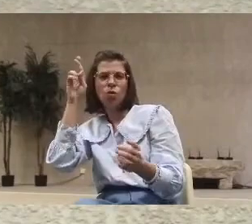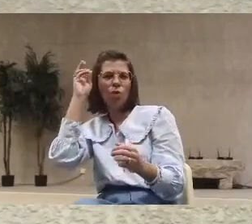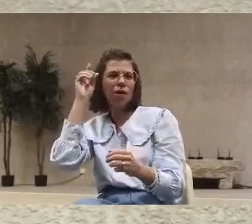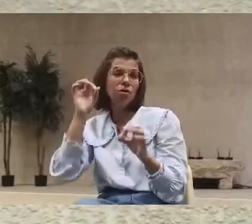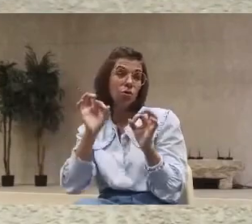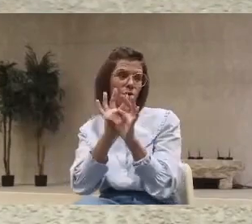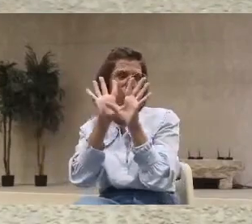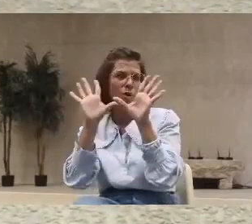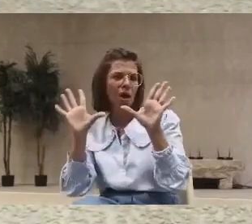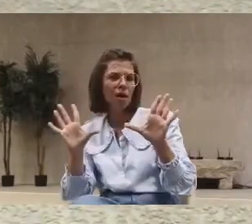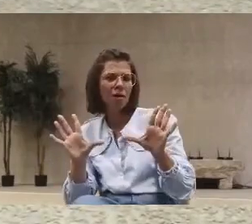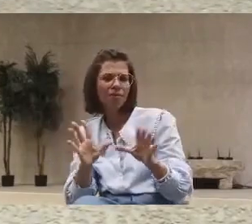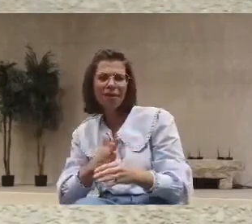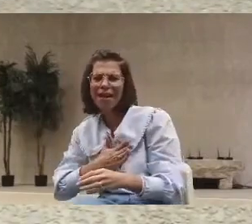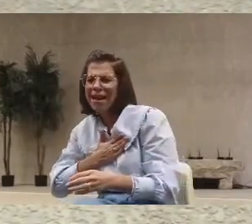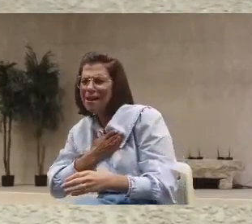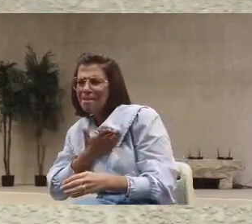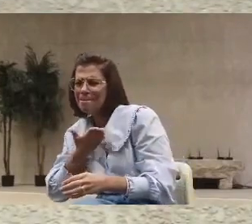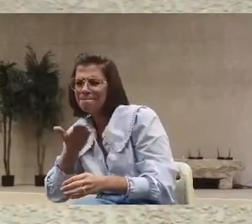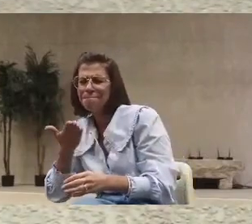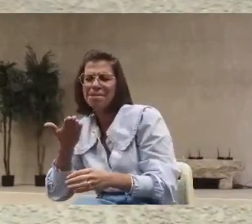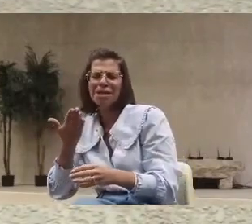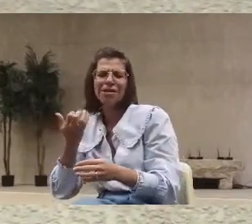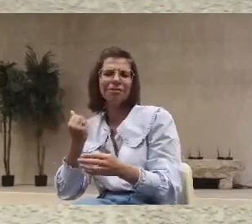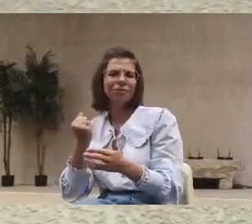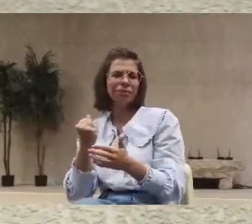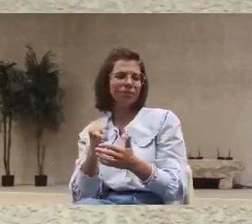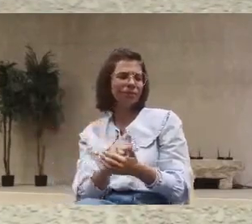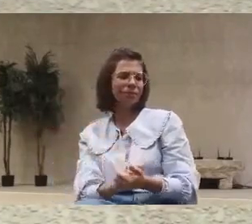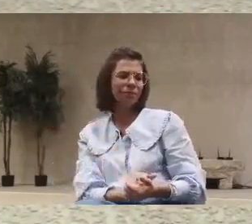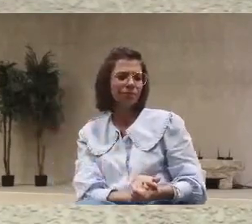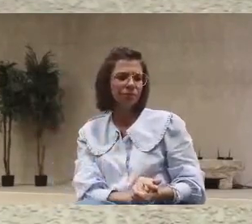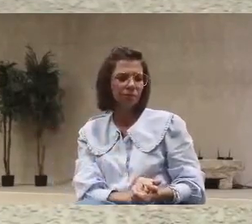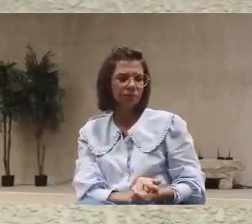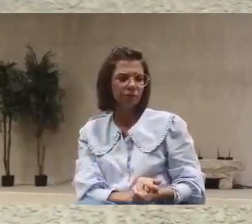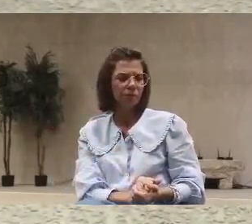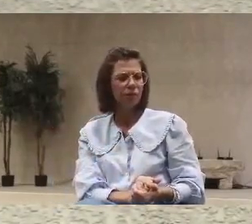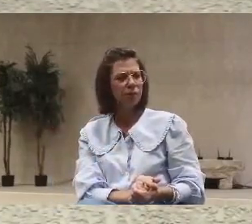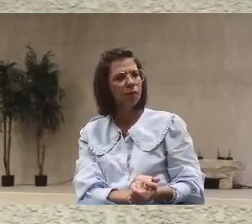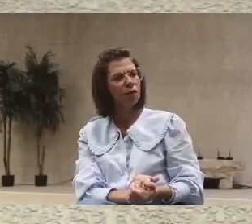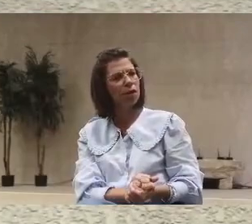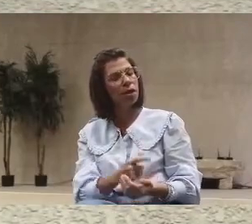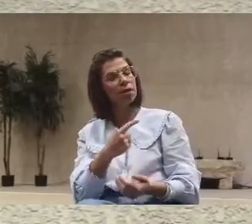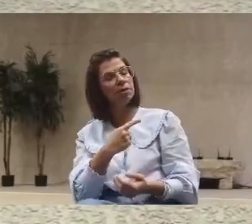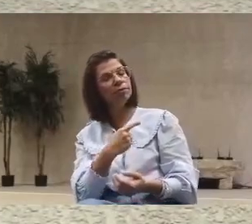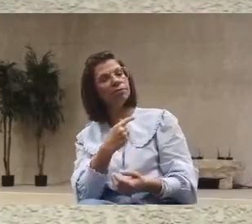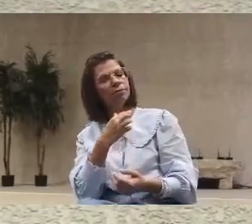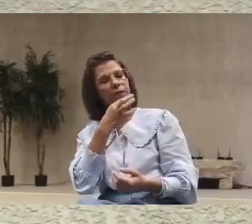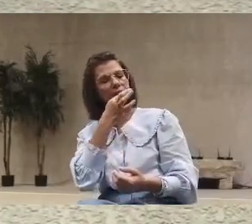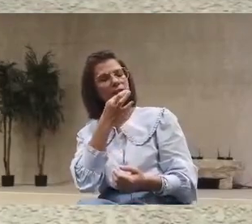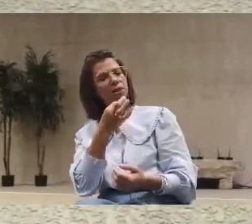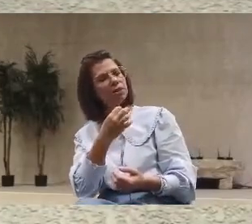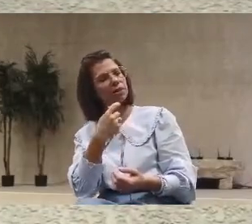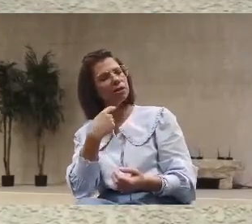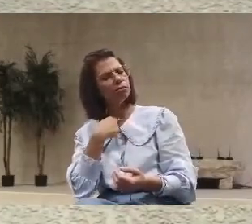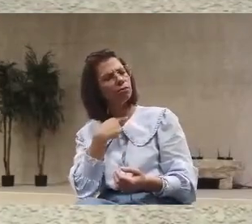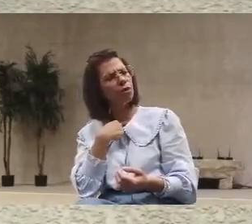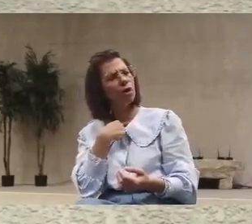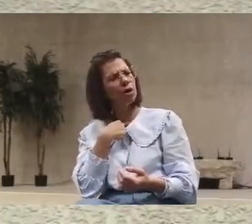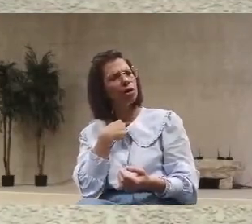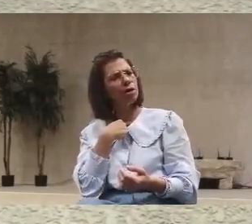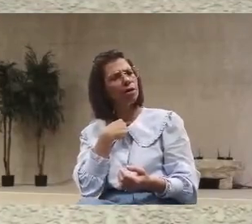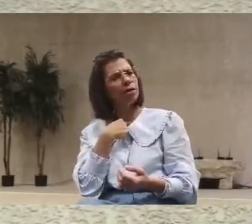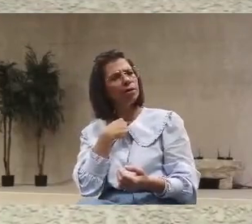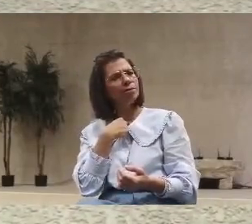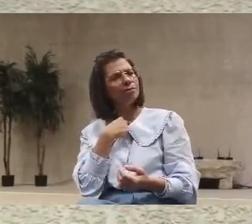je me rappelle j'ai entendu je me rappelle le témoignage de cette de cet homme de Dieu